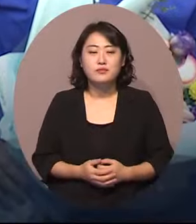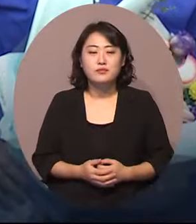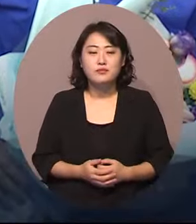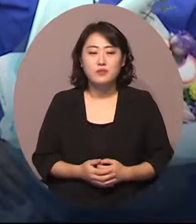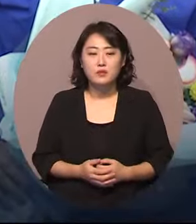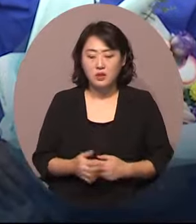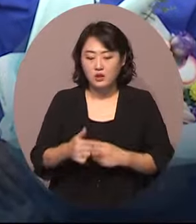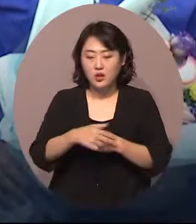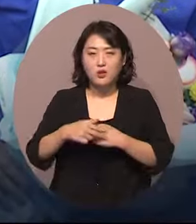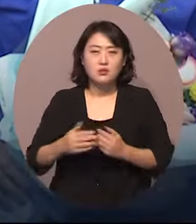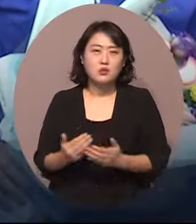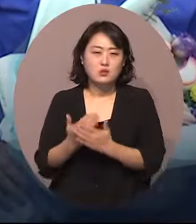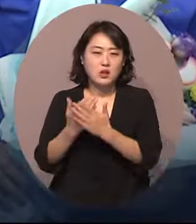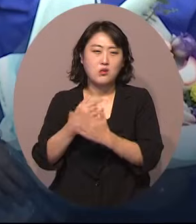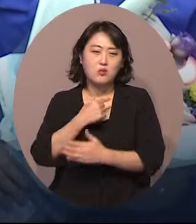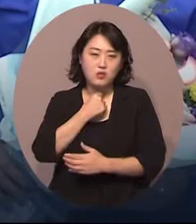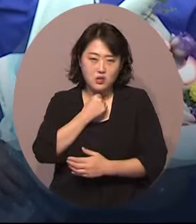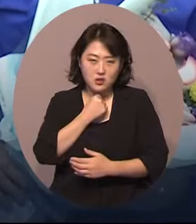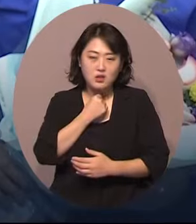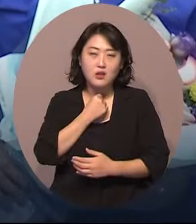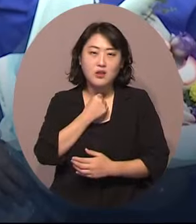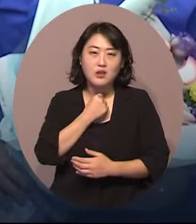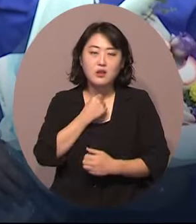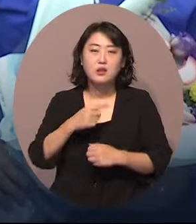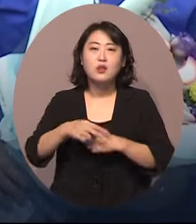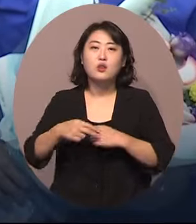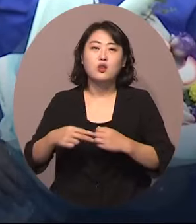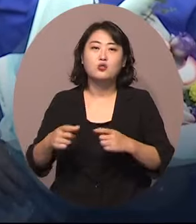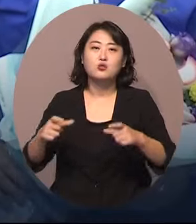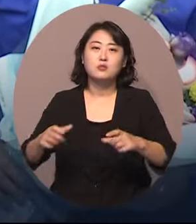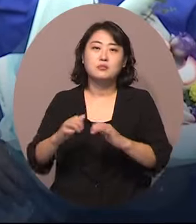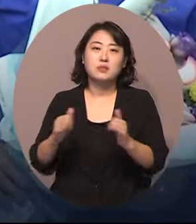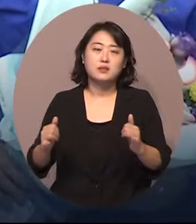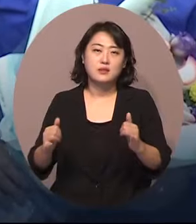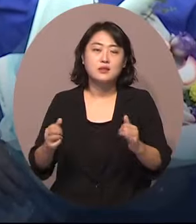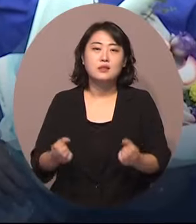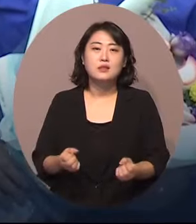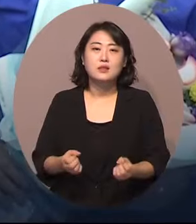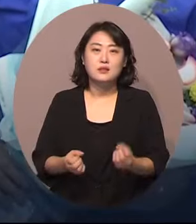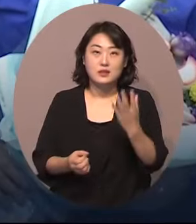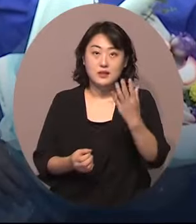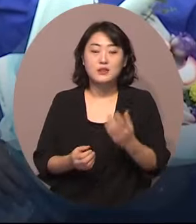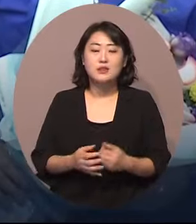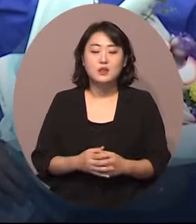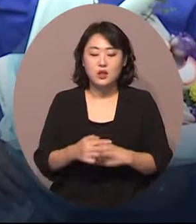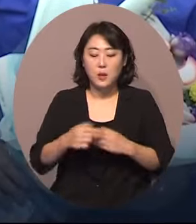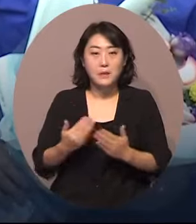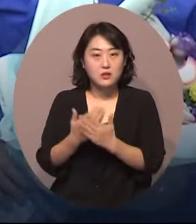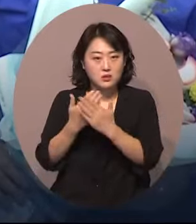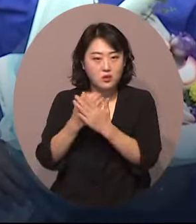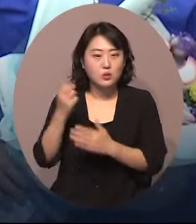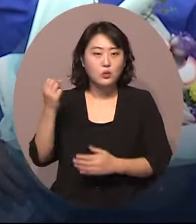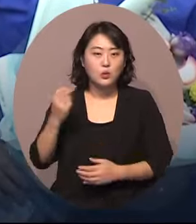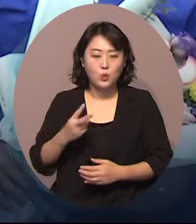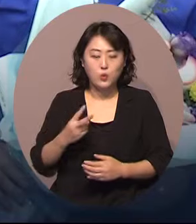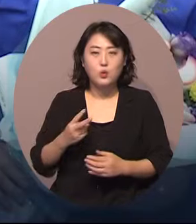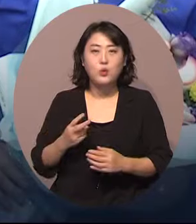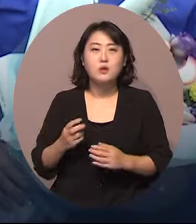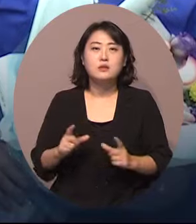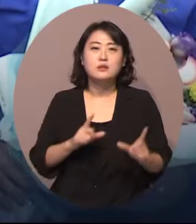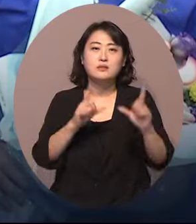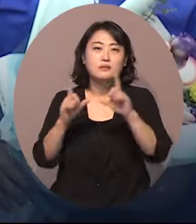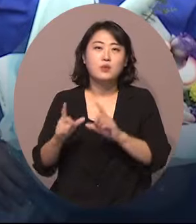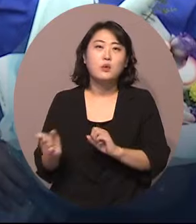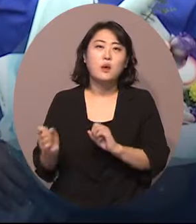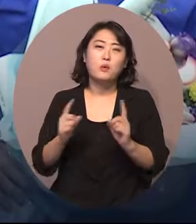국민들의 바람이 담긴 대덕 국민들의 승리라고 생각합니다. 대덕의 발전과 그리고 민생